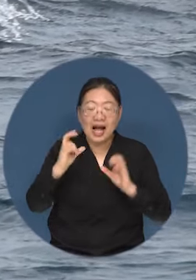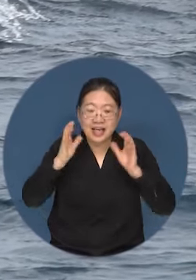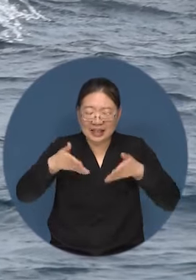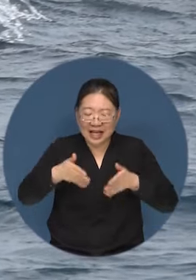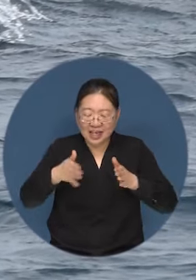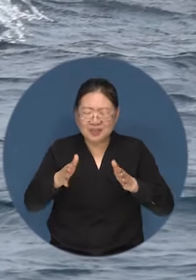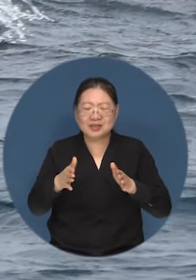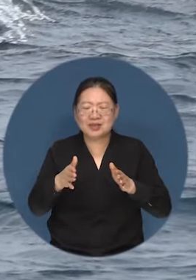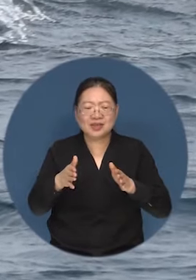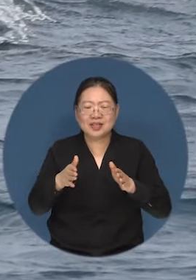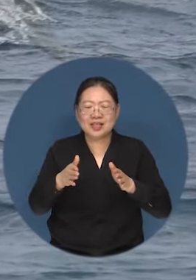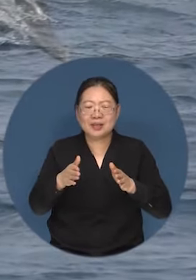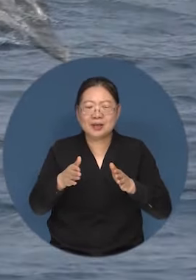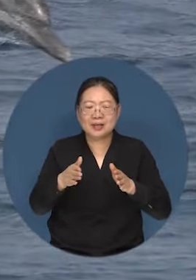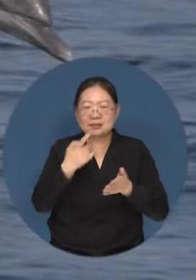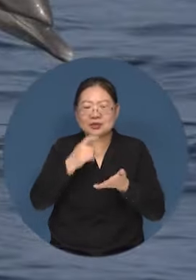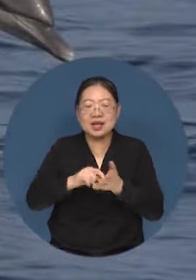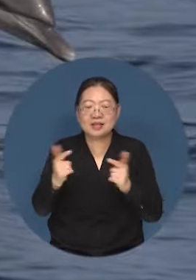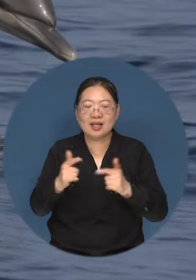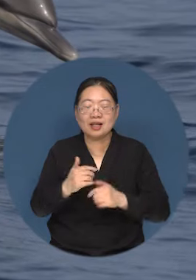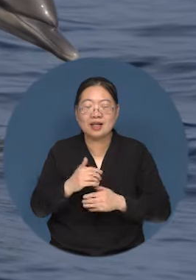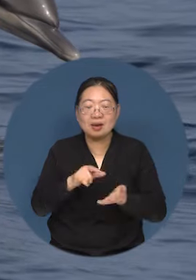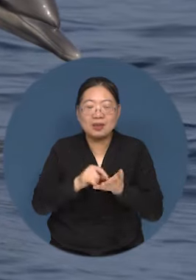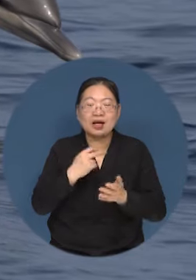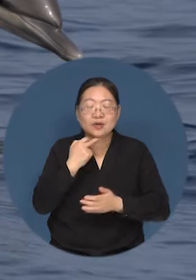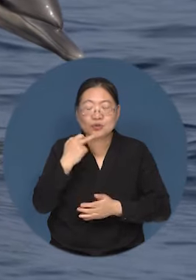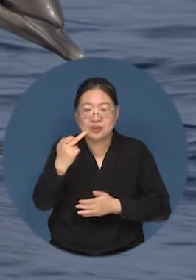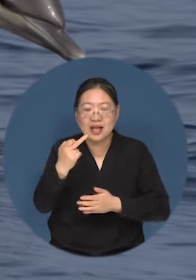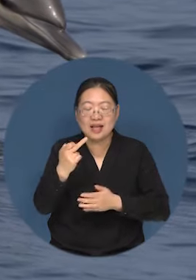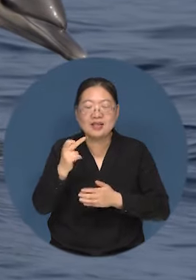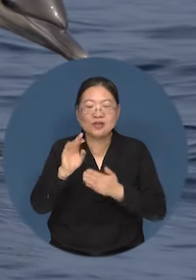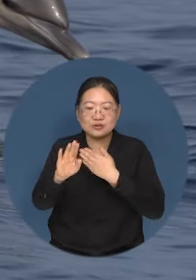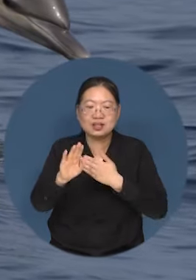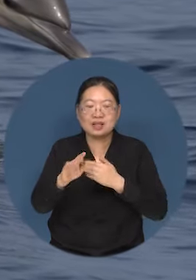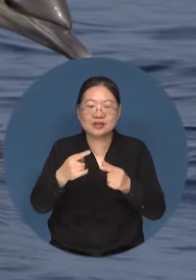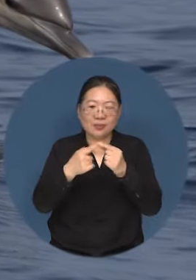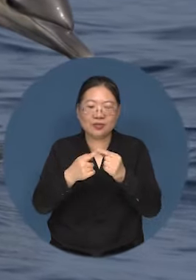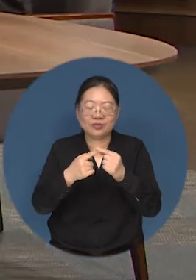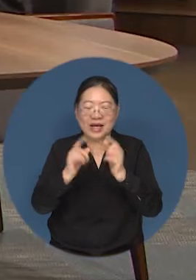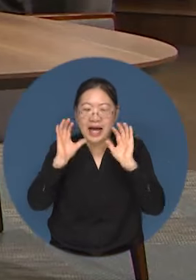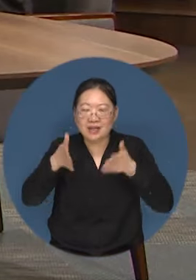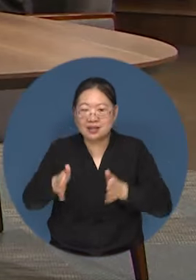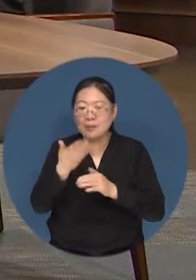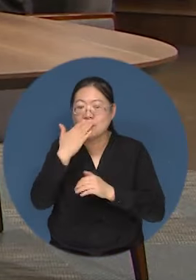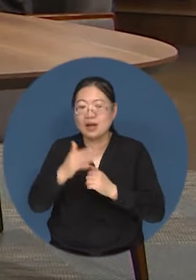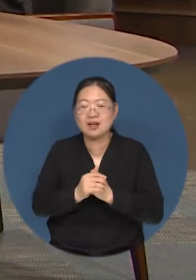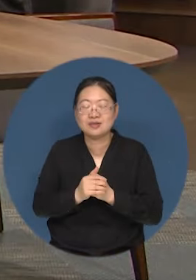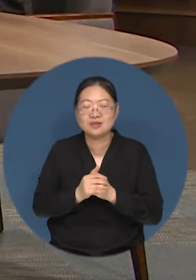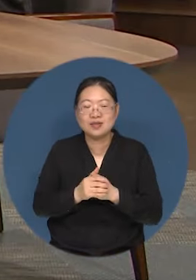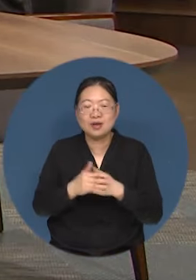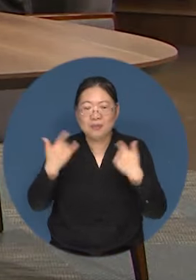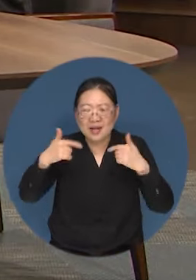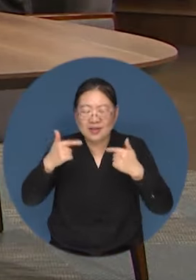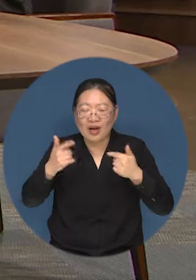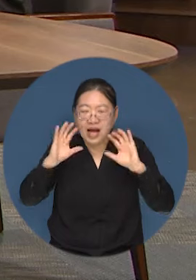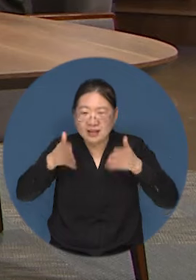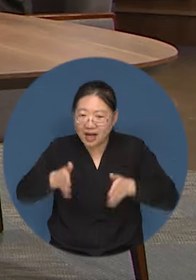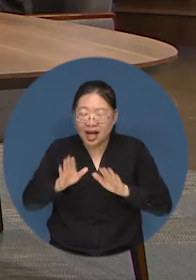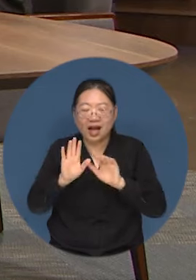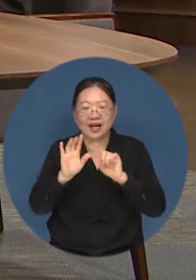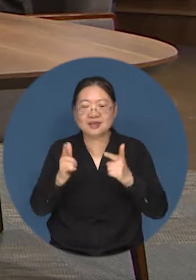만 12세가 지나야지 첫 번째 번식을 할 수가 있거든요. 그리고 매년 출산을 하는 것도 아닙니다.